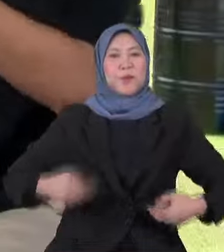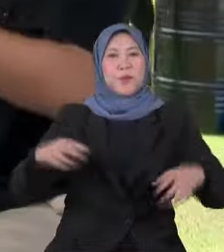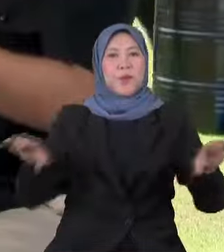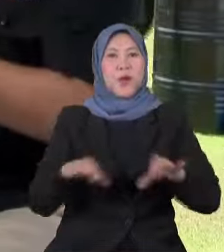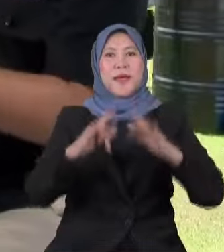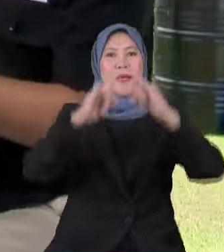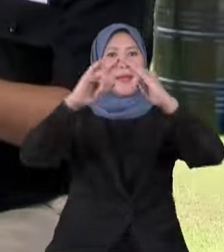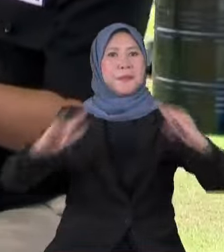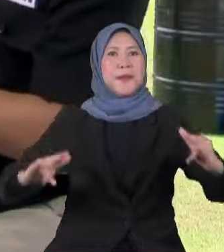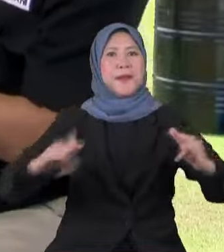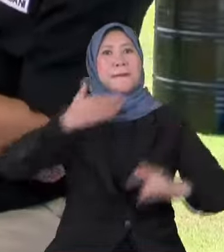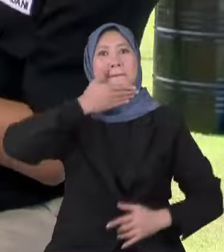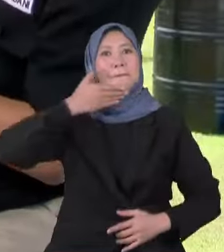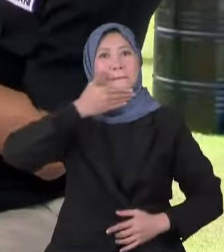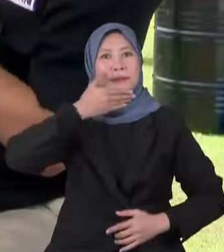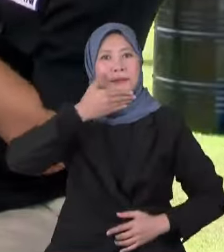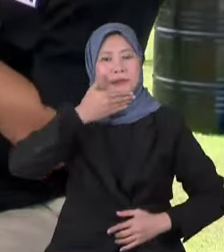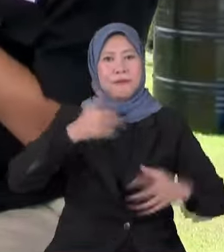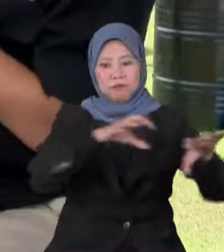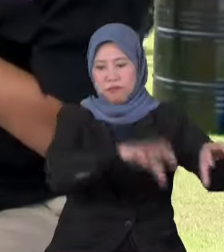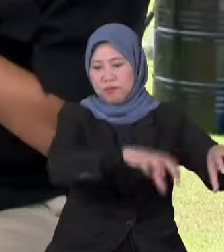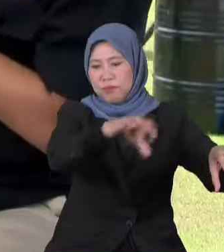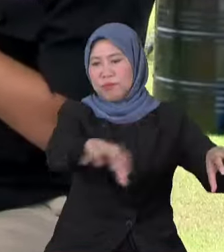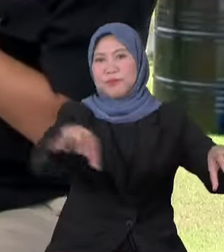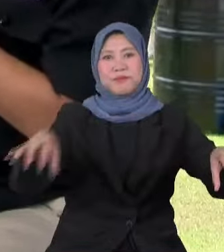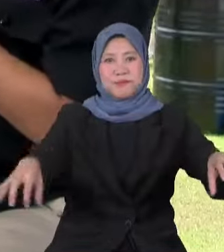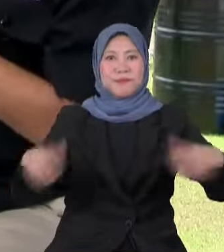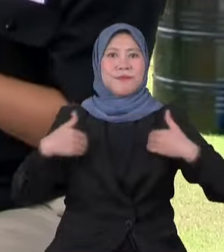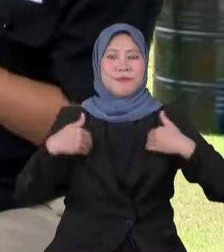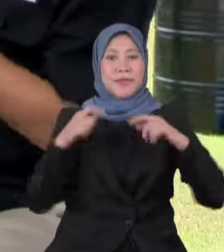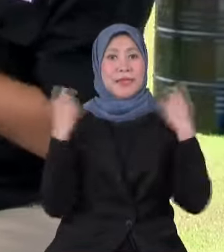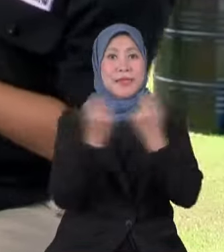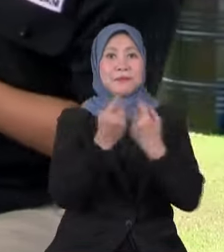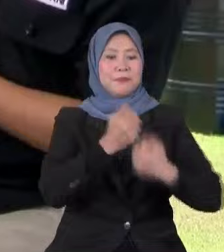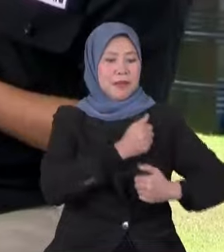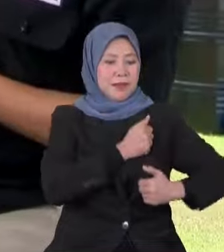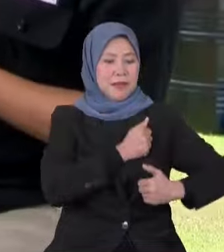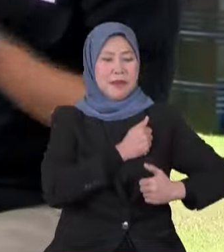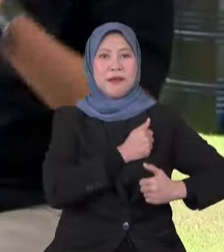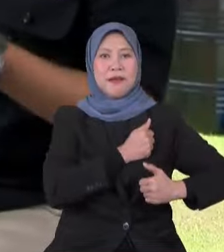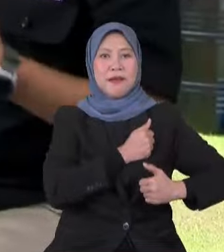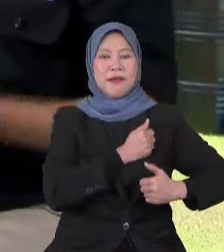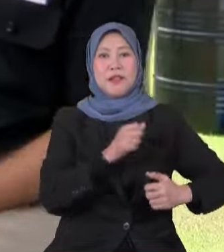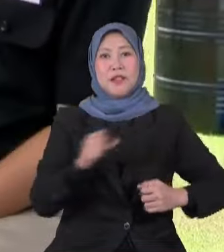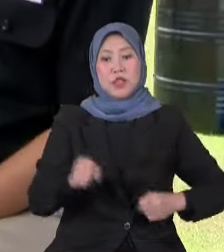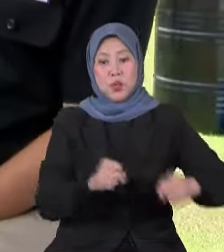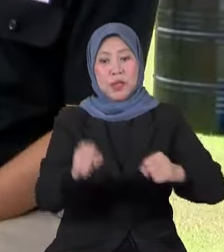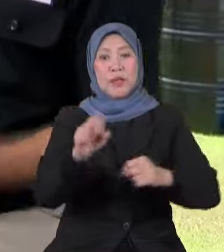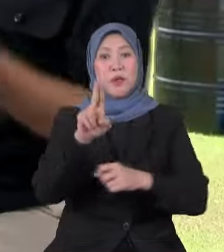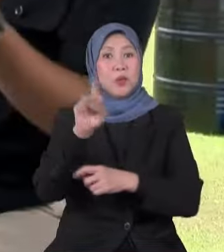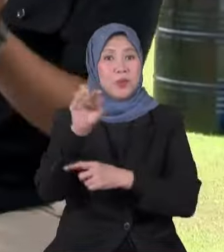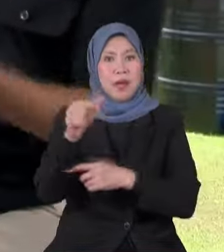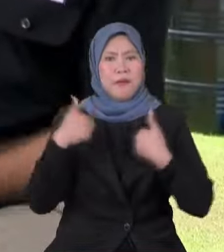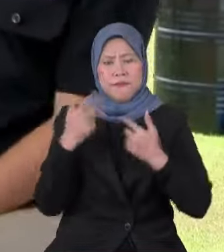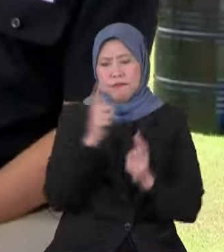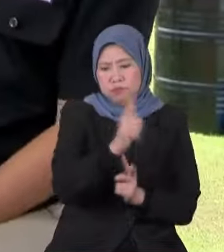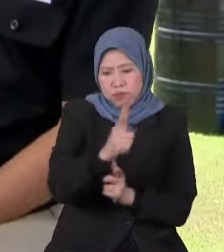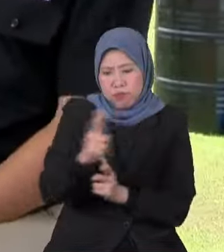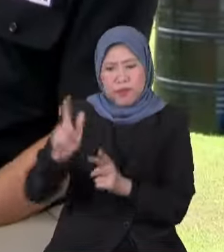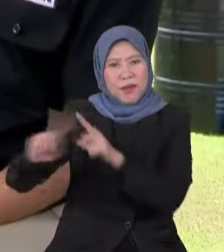buat perkemahan belia. Di samping juga ada kumpulan daripada Pasukan Tentera Sungai Udang, bawa pameran senjata dan sebagainya. Jadi boleh